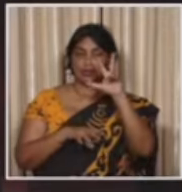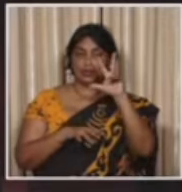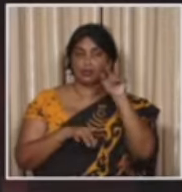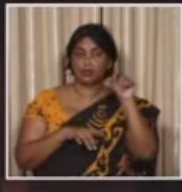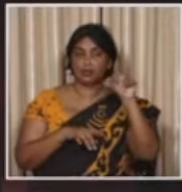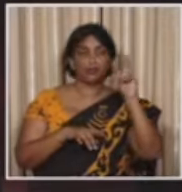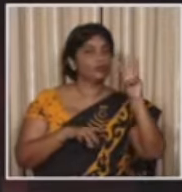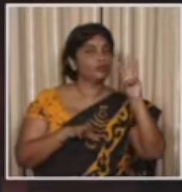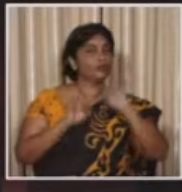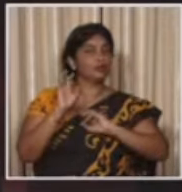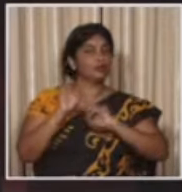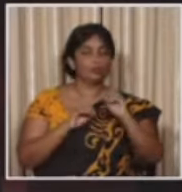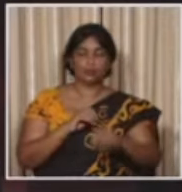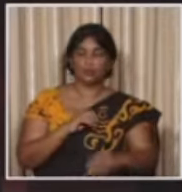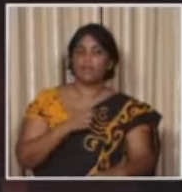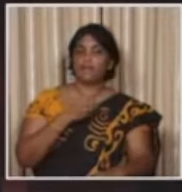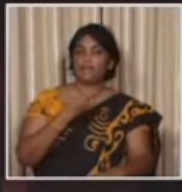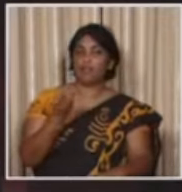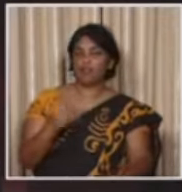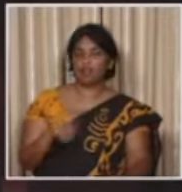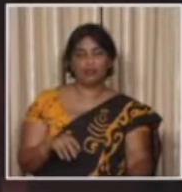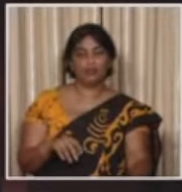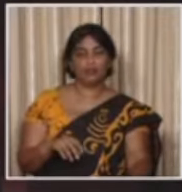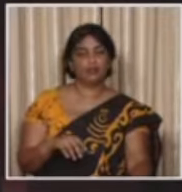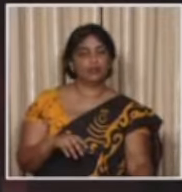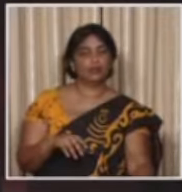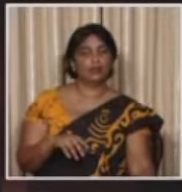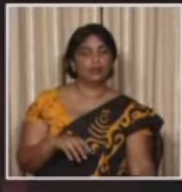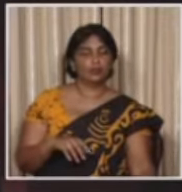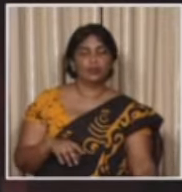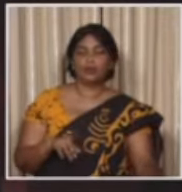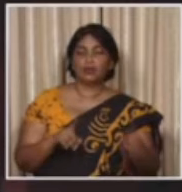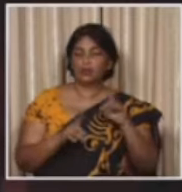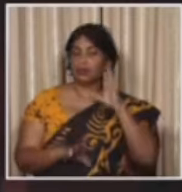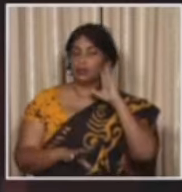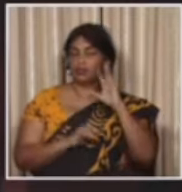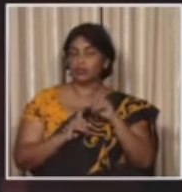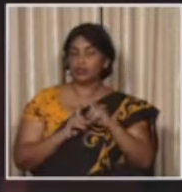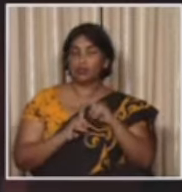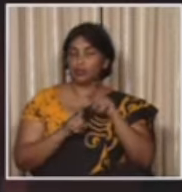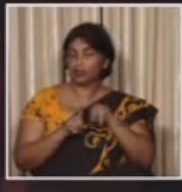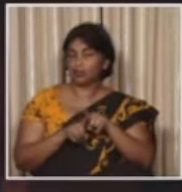48.3%කින් වැහි ගිහිල්ලා. මේ සංගණනයට අනුව